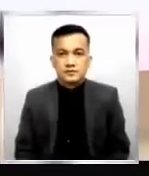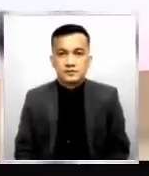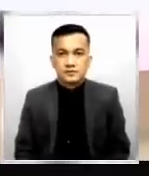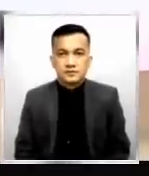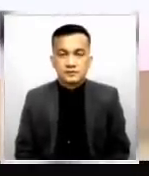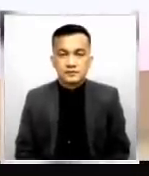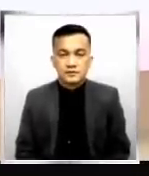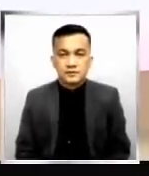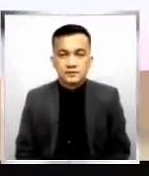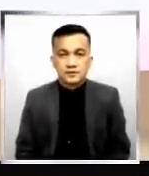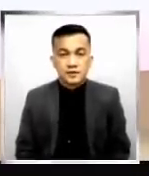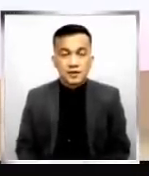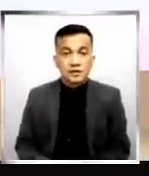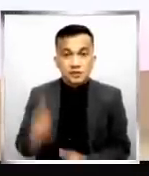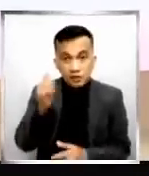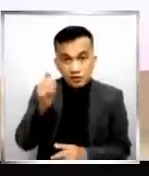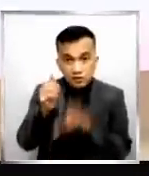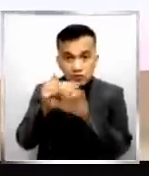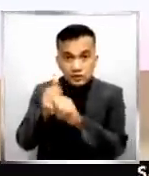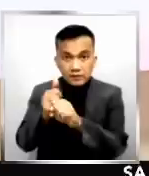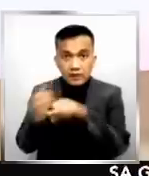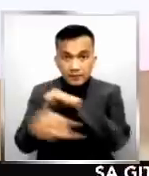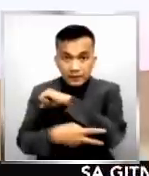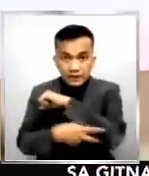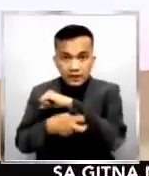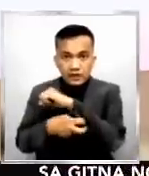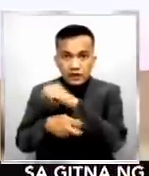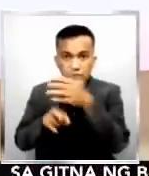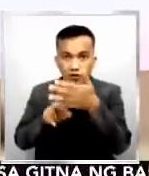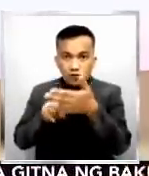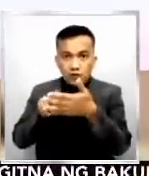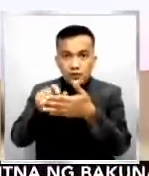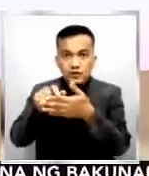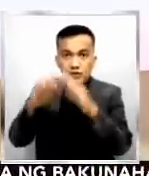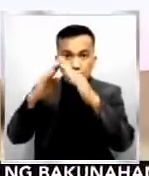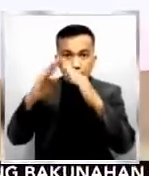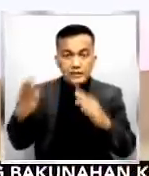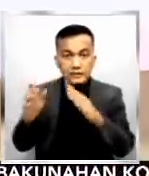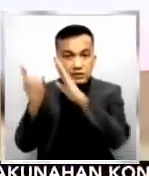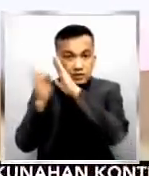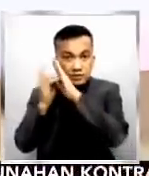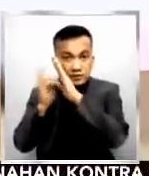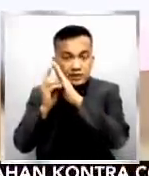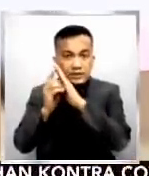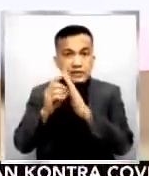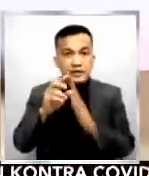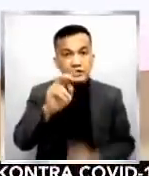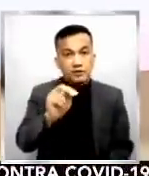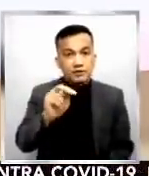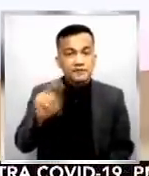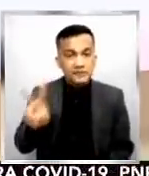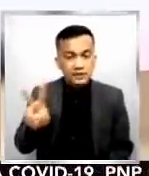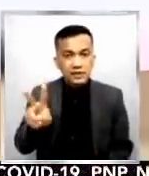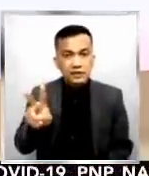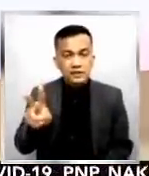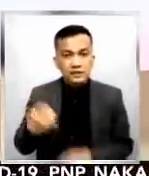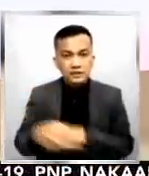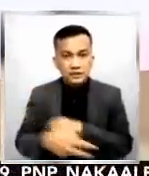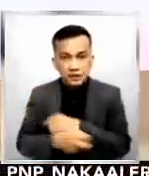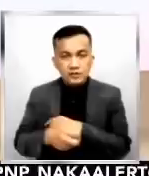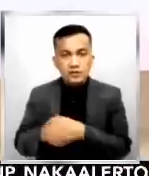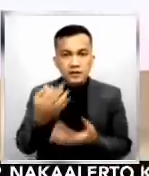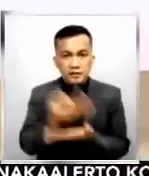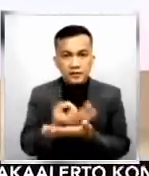Nahuli ka mang panaloob ng mga akyatbahay sa isang boarding house sa Nueva Vizcaya. Tinigay ang pera at gadget na gamit pa naman